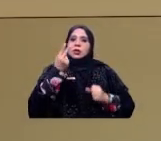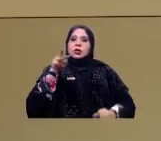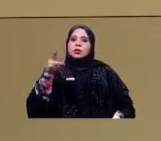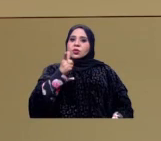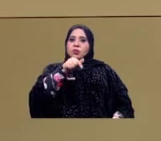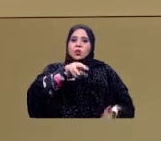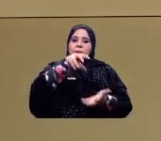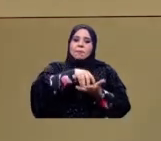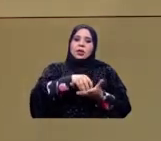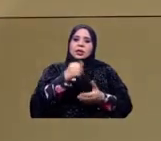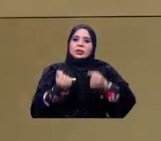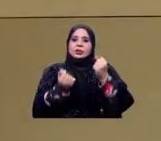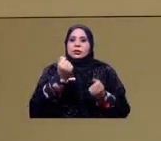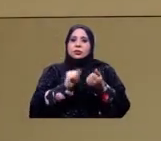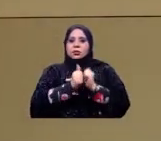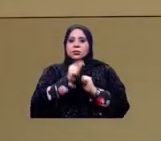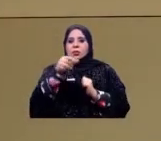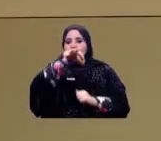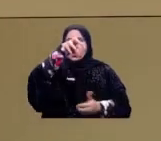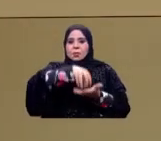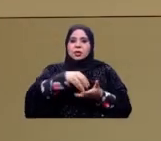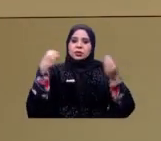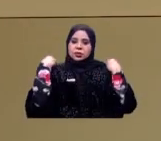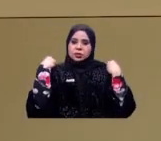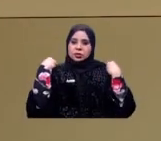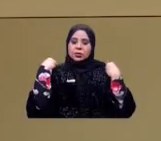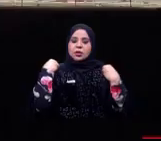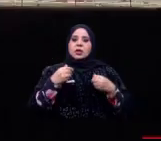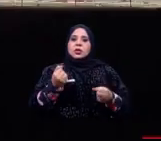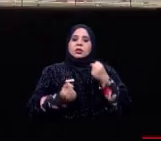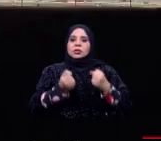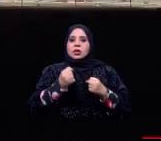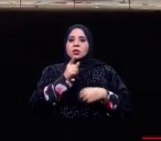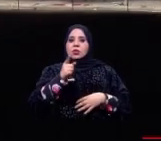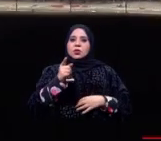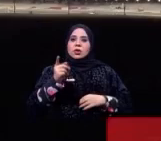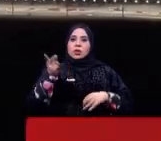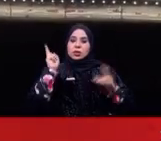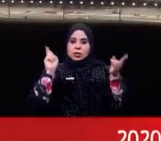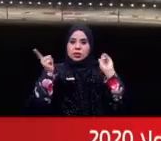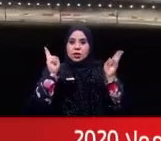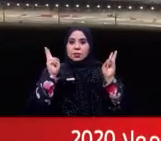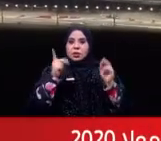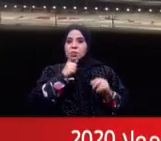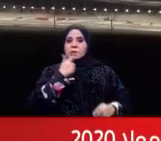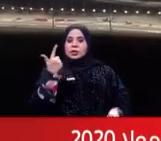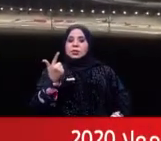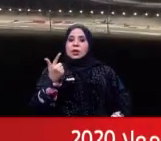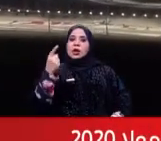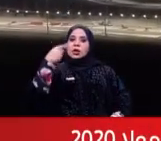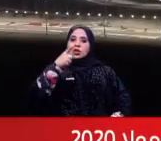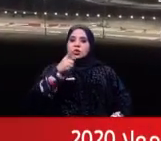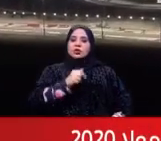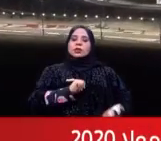حلبة البحرين الدولية موطن رياضة السيارات في الشرق الأوسط، احتفالا بالنسخة 17